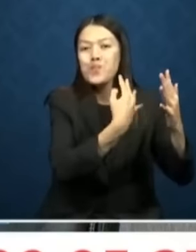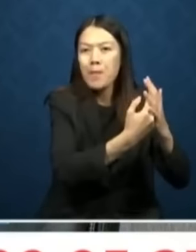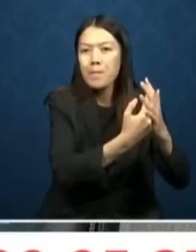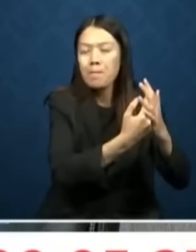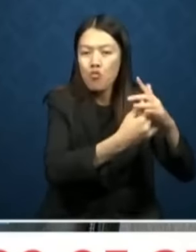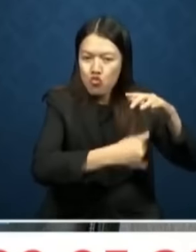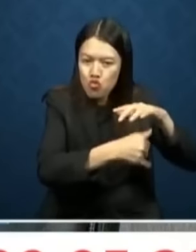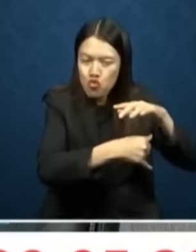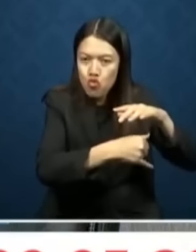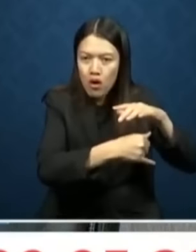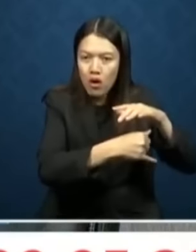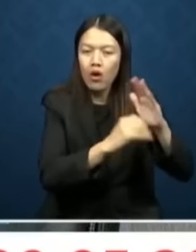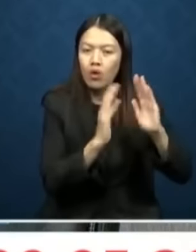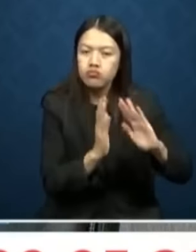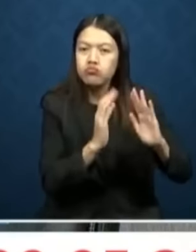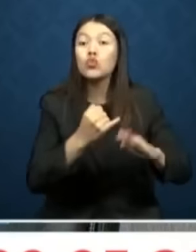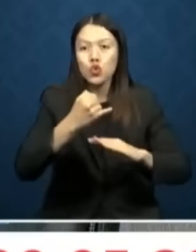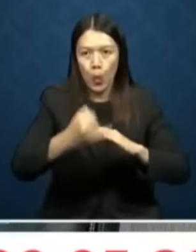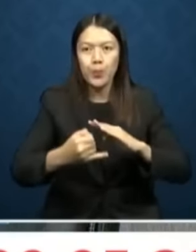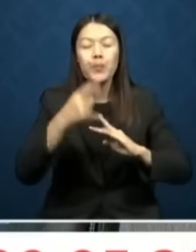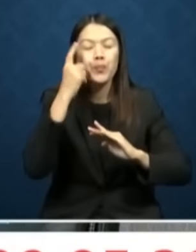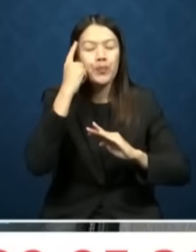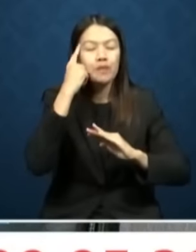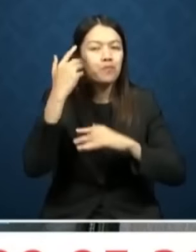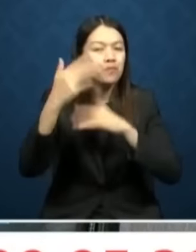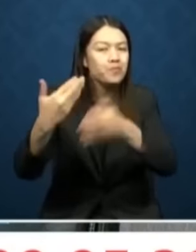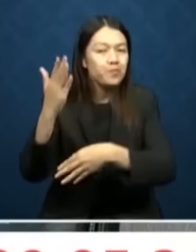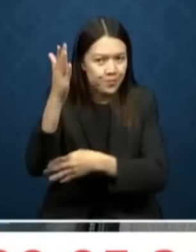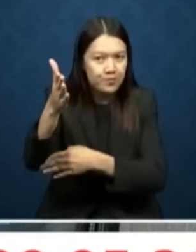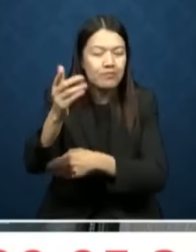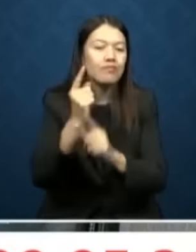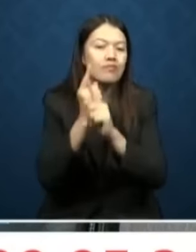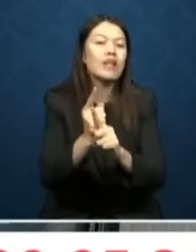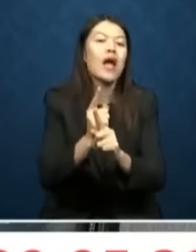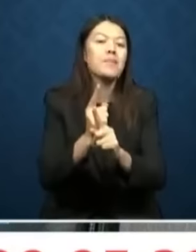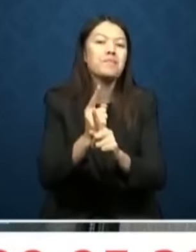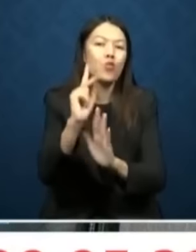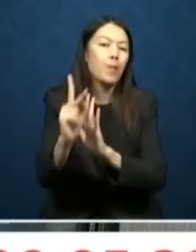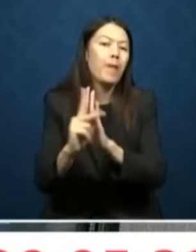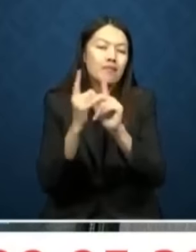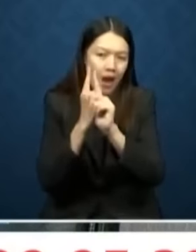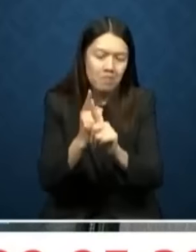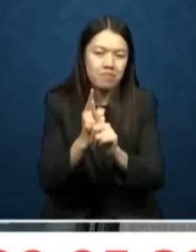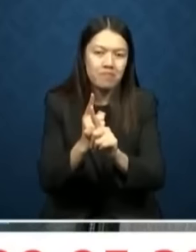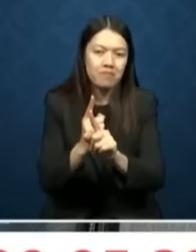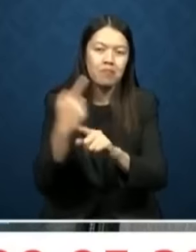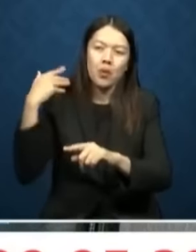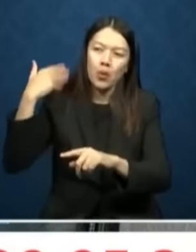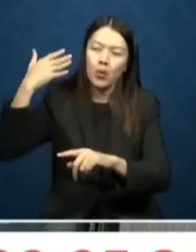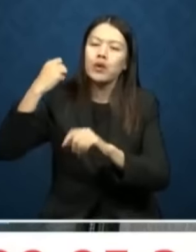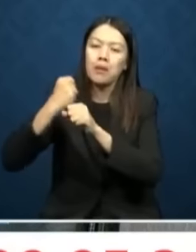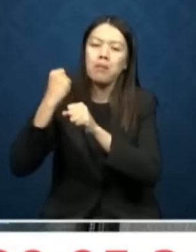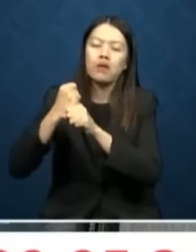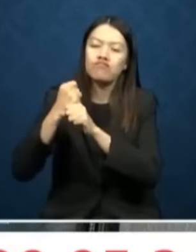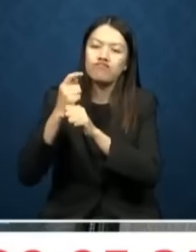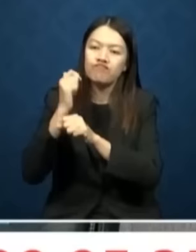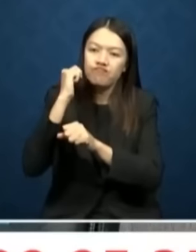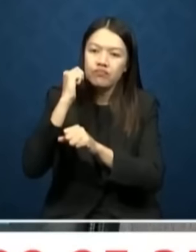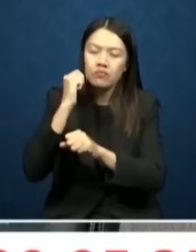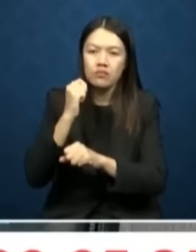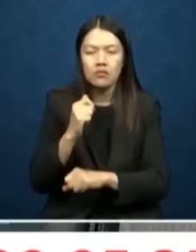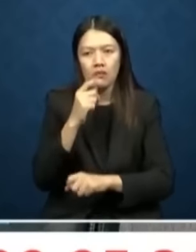ที่ดำเนินการมาได้เป็นอย่างดีก็น่าจะดำเนินการต่อไปตามคันลองที่มันควรจะเป็นเหมือนที่เคยทำงานมาตลอด